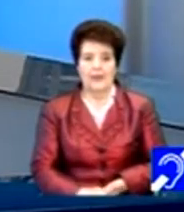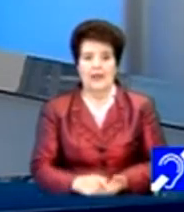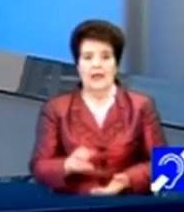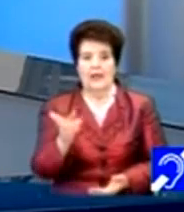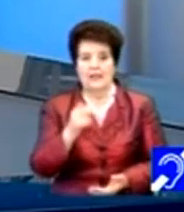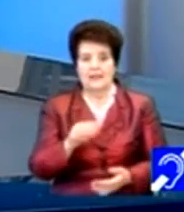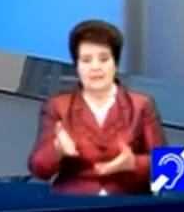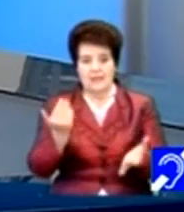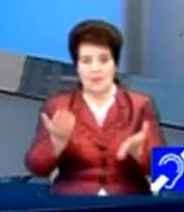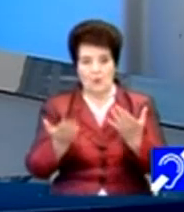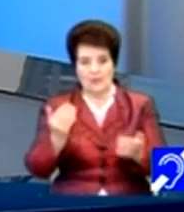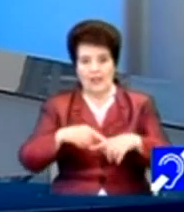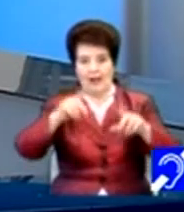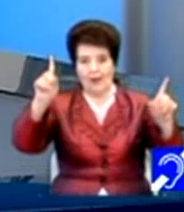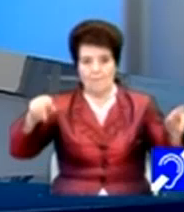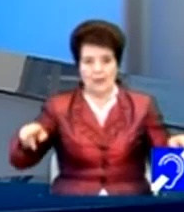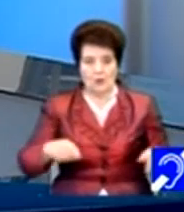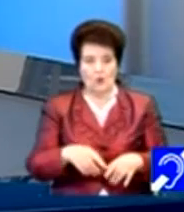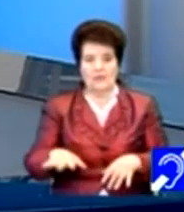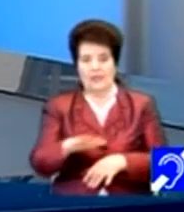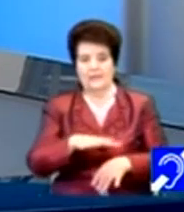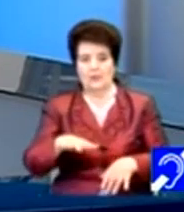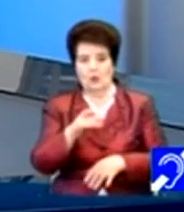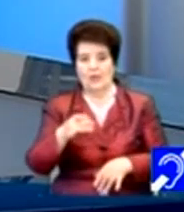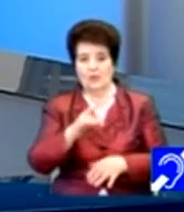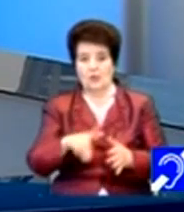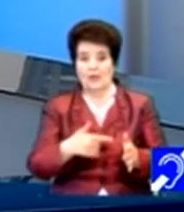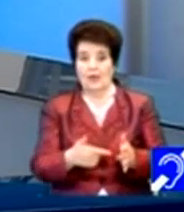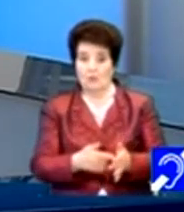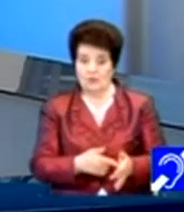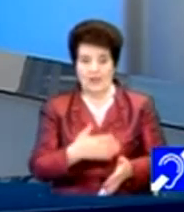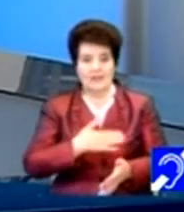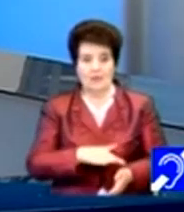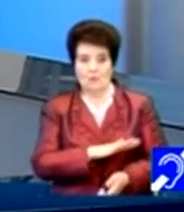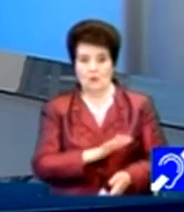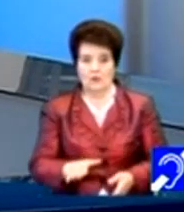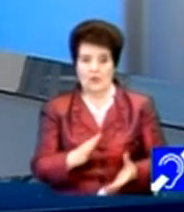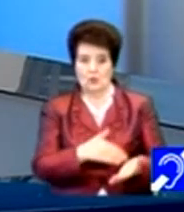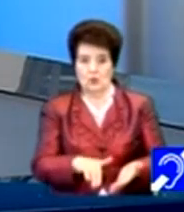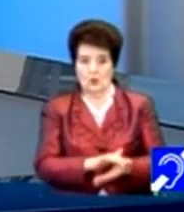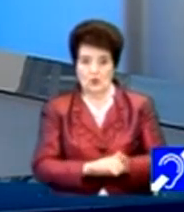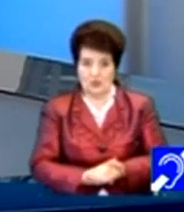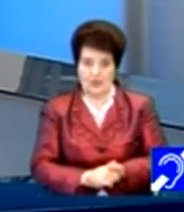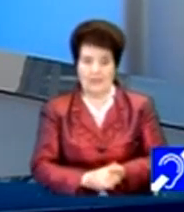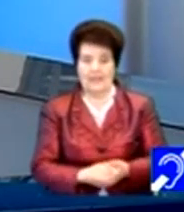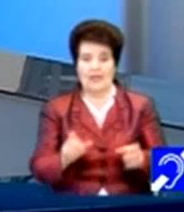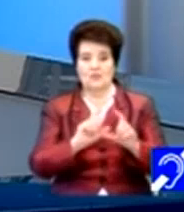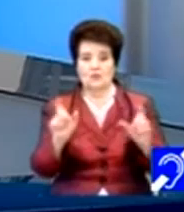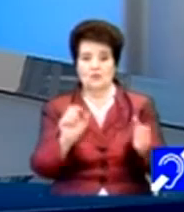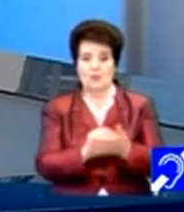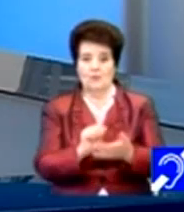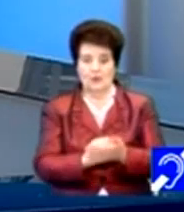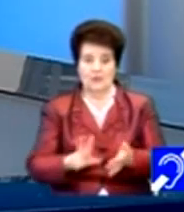Demontarea panourilor publicitare din sectorul Râșcane al Chișinăului a stârnit nemulțumirea Asociației Agențiilor de